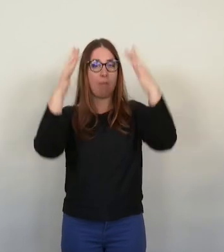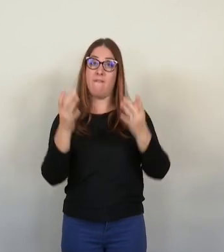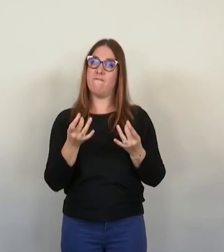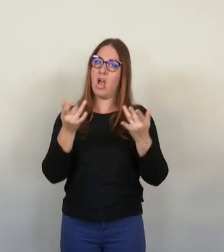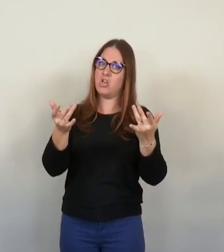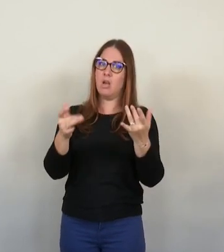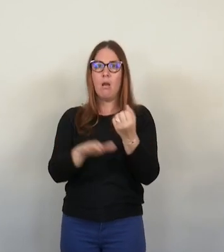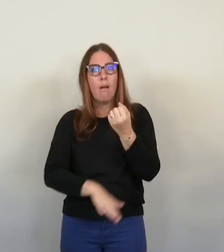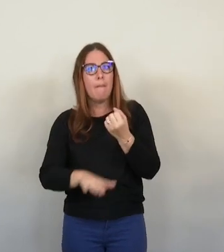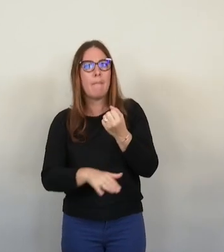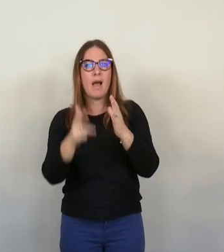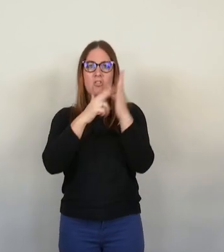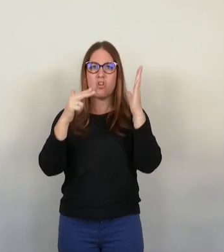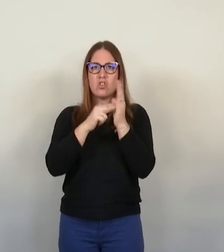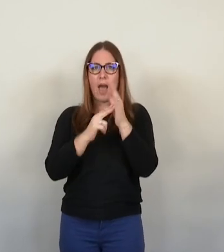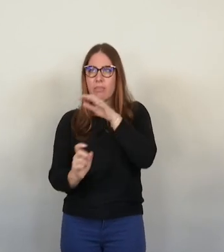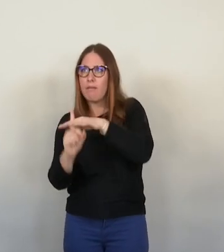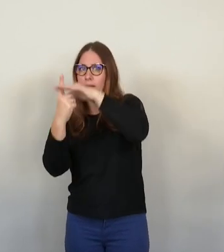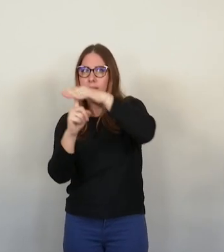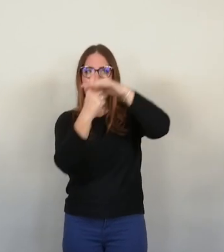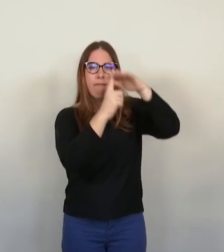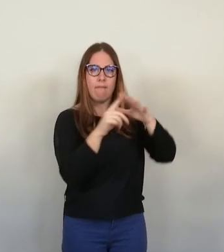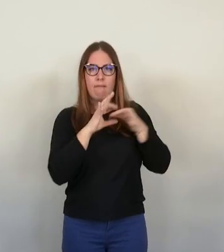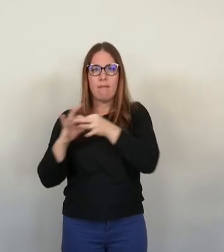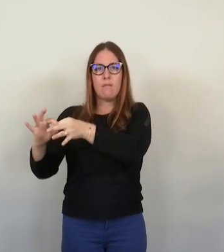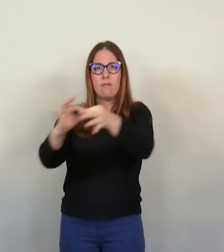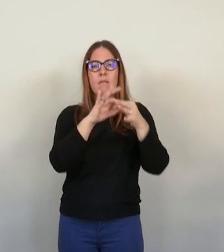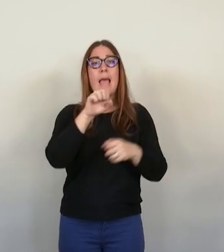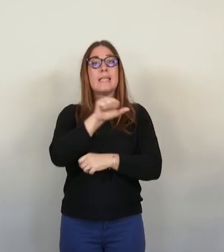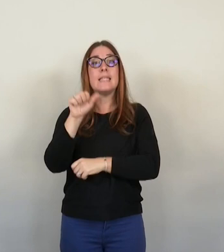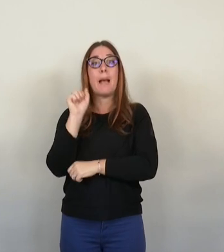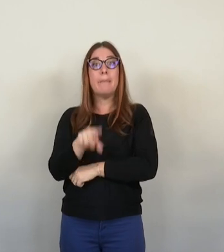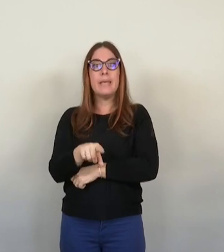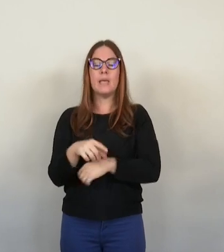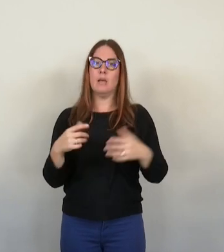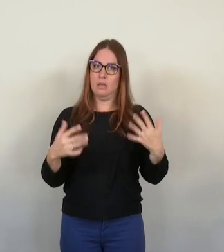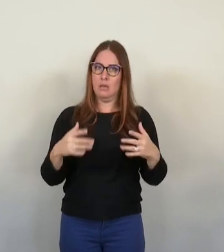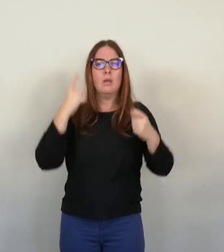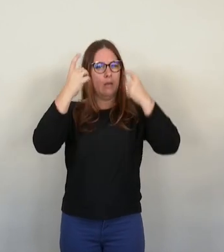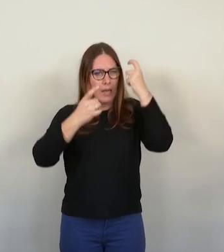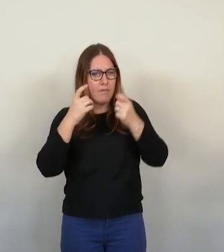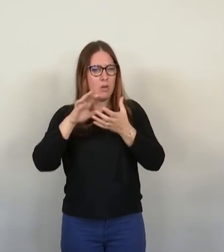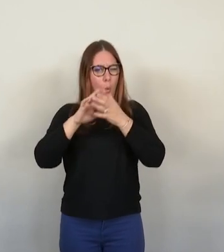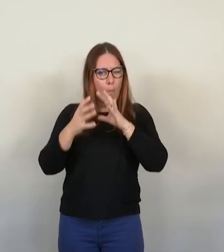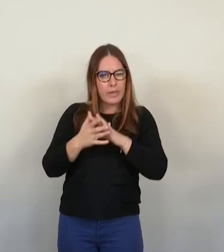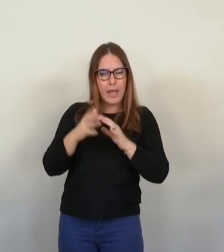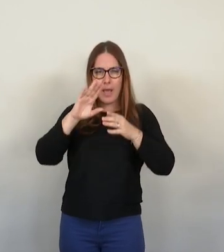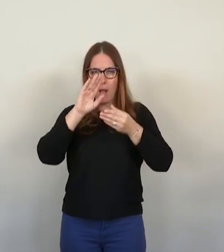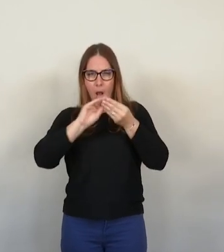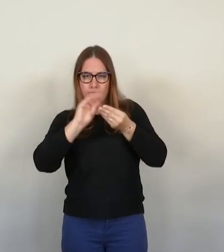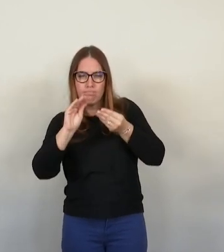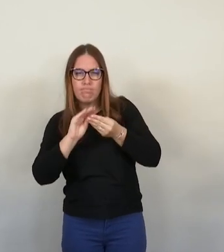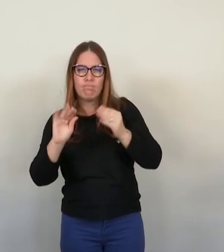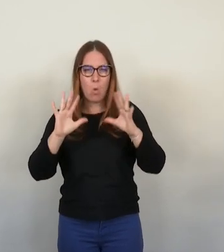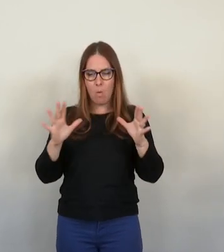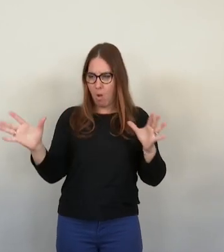commun et sa charte des initiatives locales telles qu'ils sont définis par le collectif de la SSA impos des réflexions complexes de par leur besoin de faire